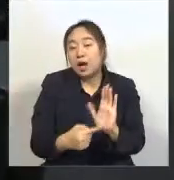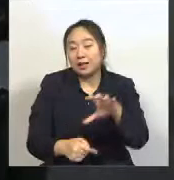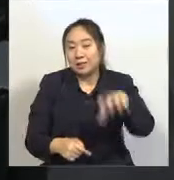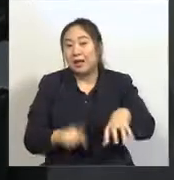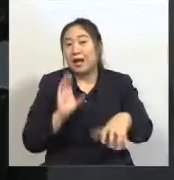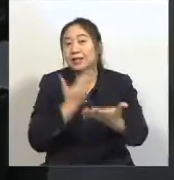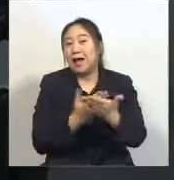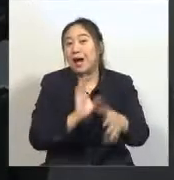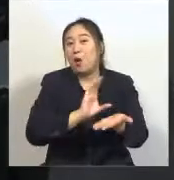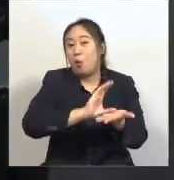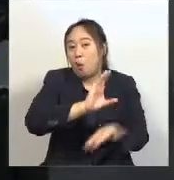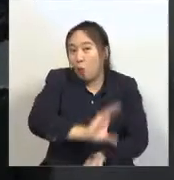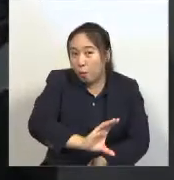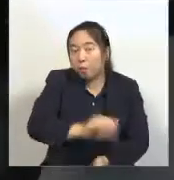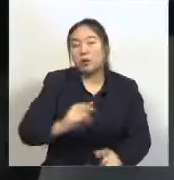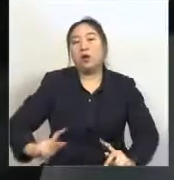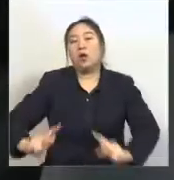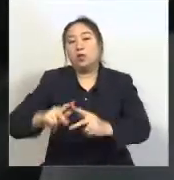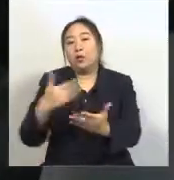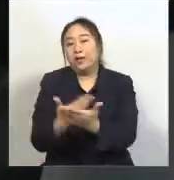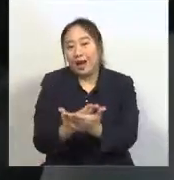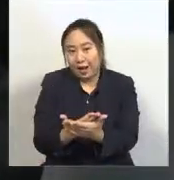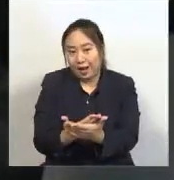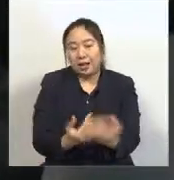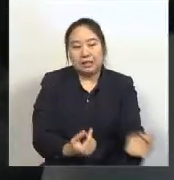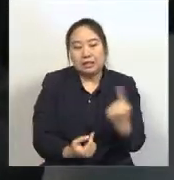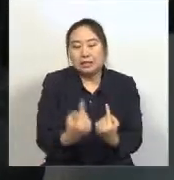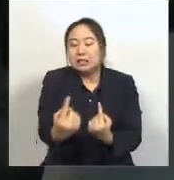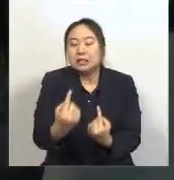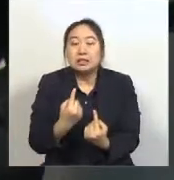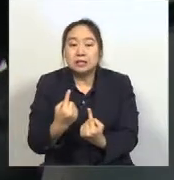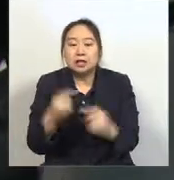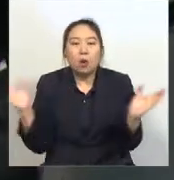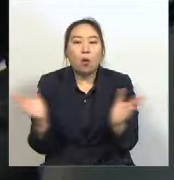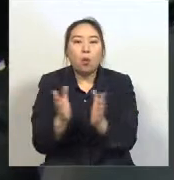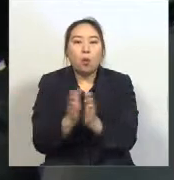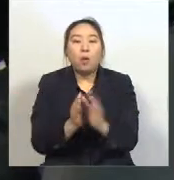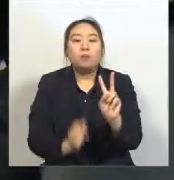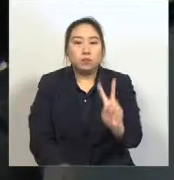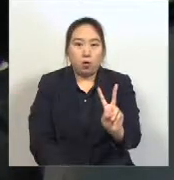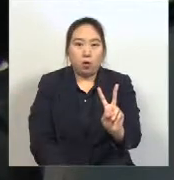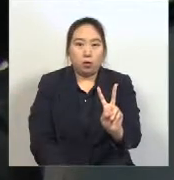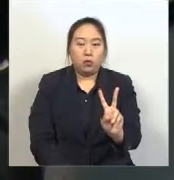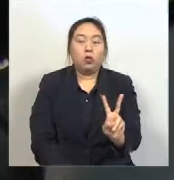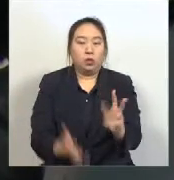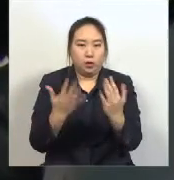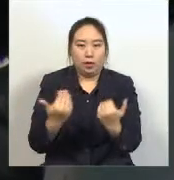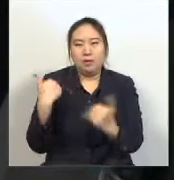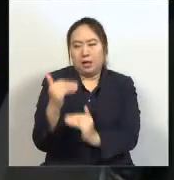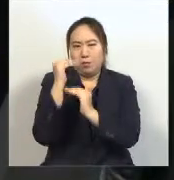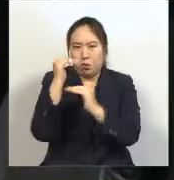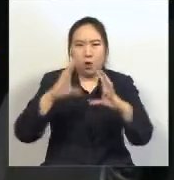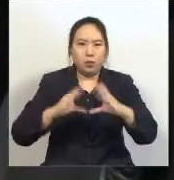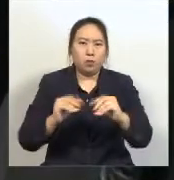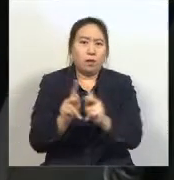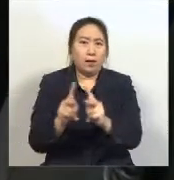ำนักงบประมาณและผู้แทนกระทรวงการคลังหน่วยงานละ1คนรวม2คนค่ะทั้งนี้มีการกำหนดนัด